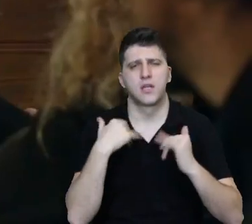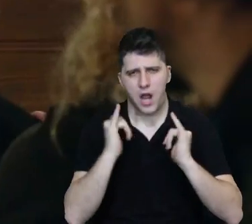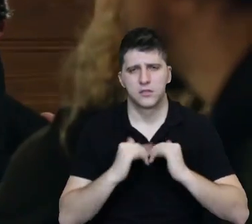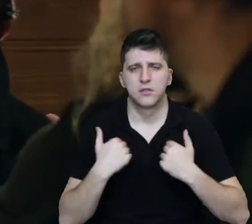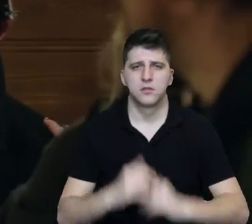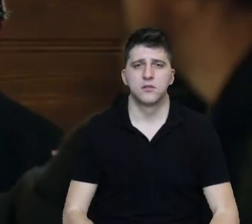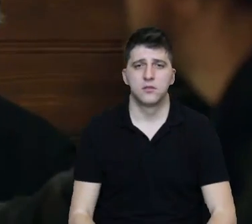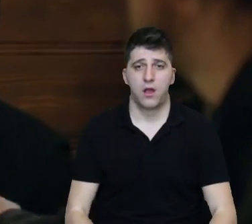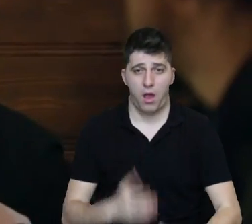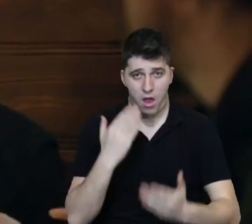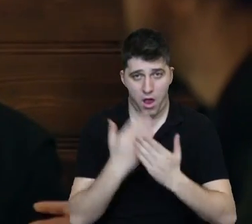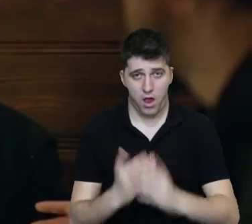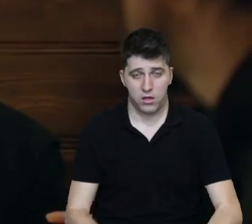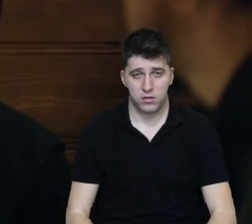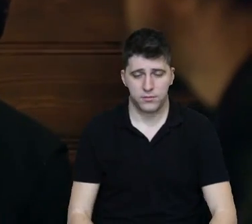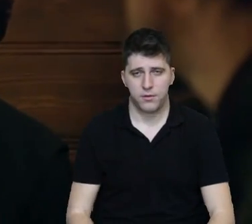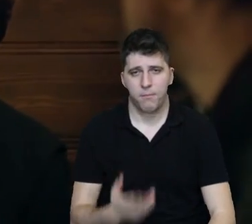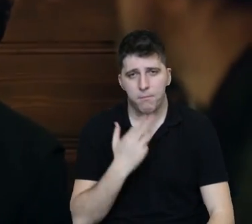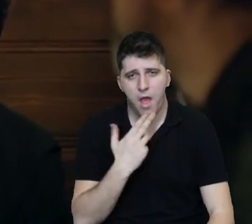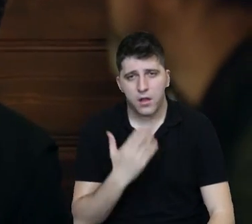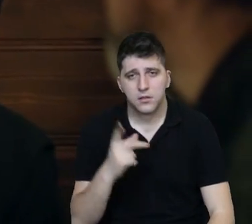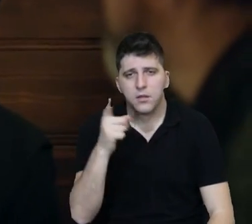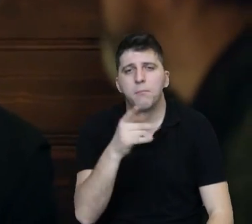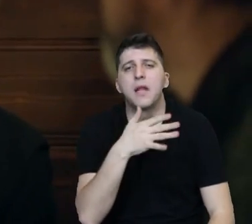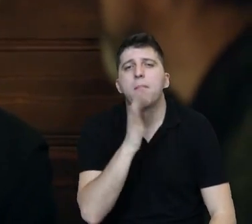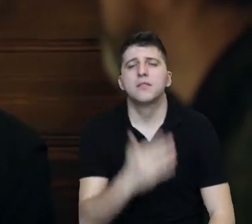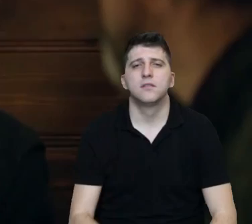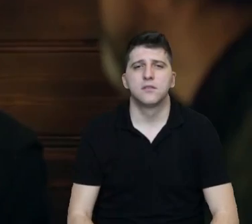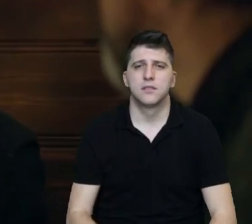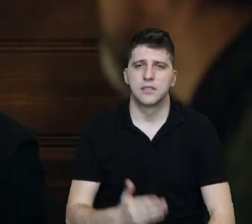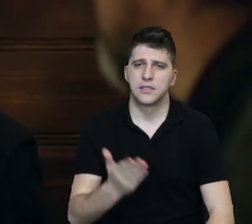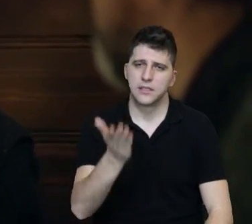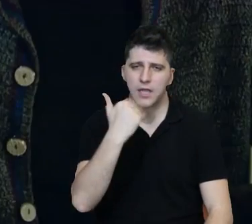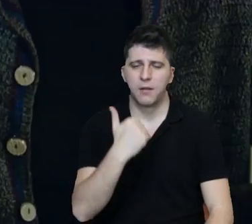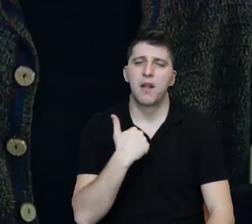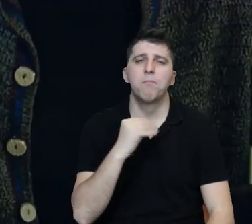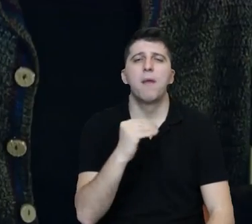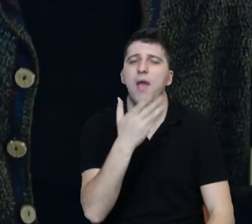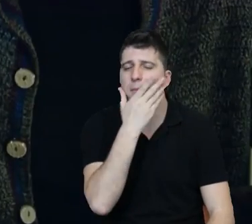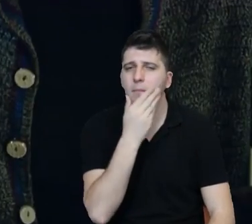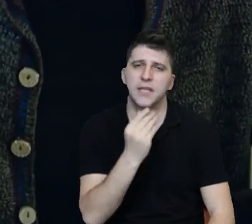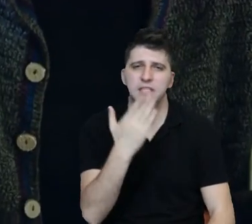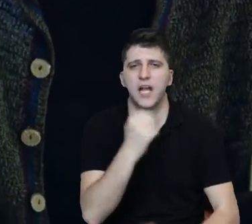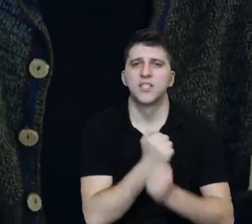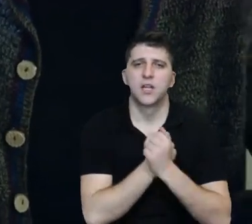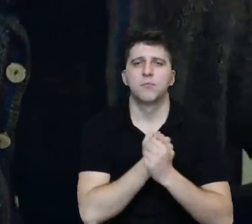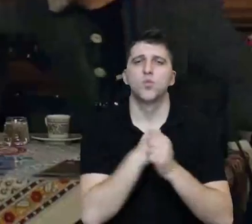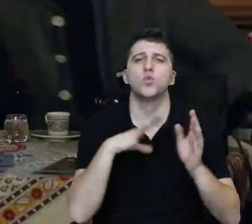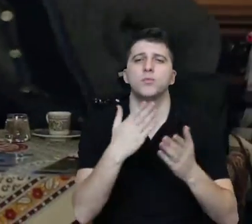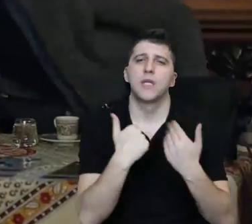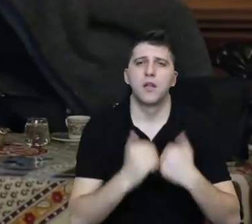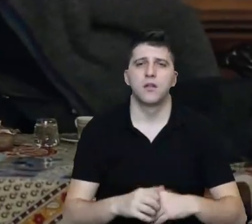gayet rahatız. Aa, cici bayan siz bunu bilmezsiniz. Gel benim halli bebeğim. Gel canım minik kuşum